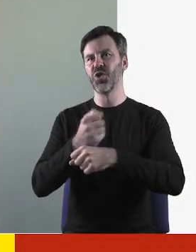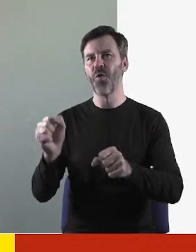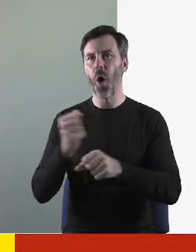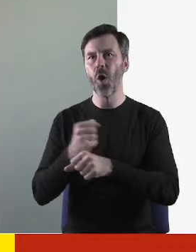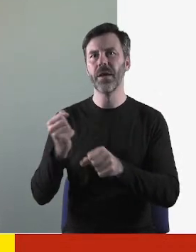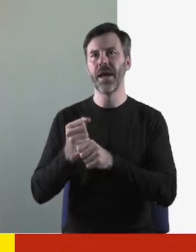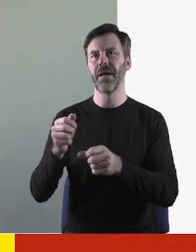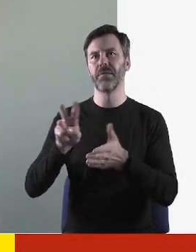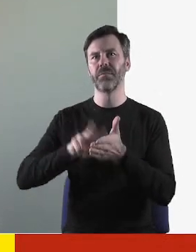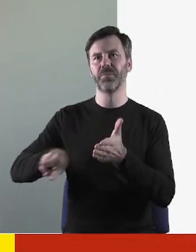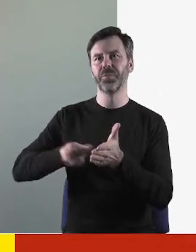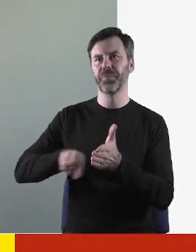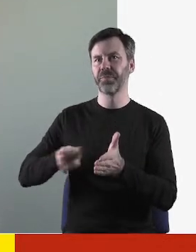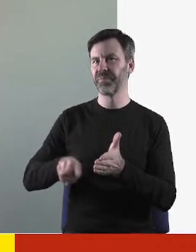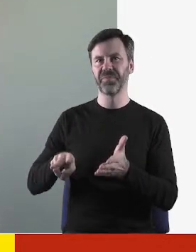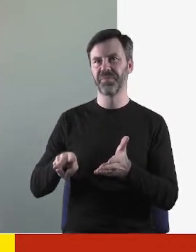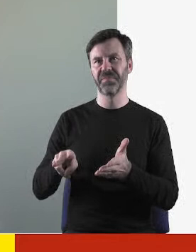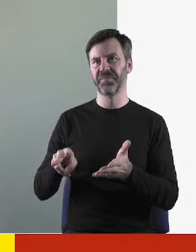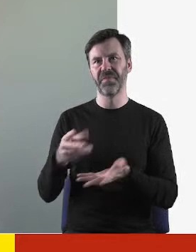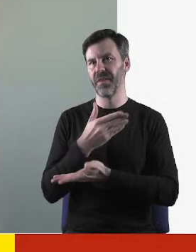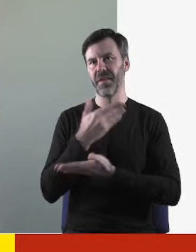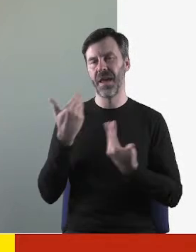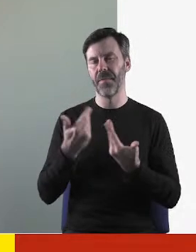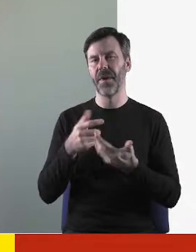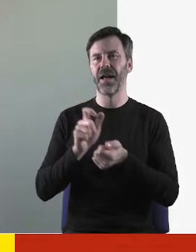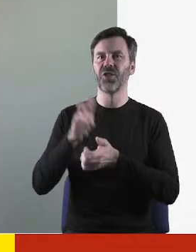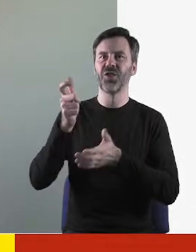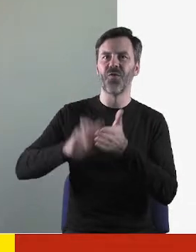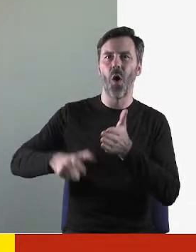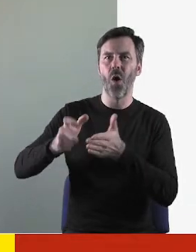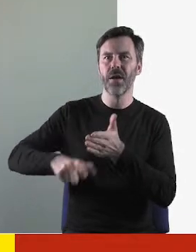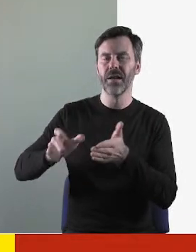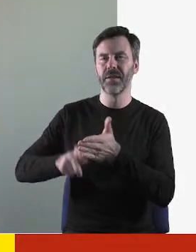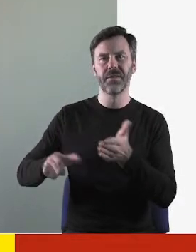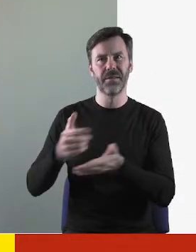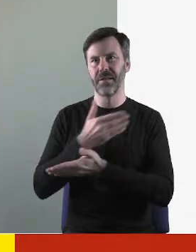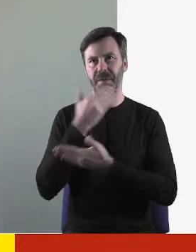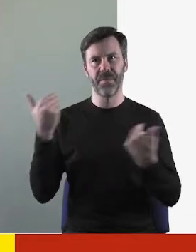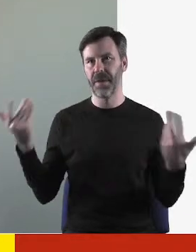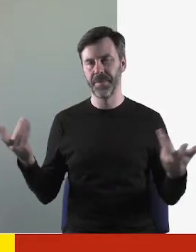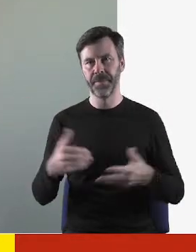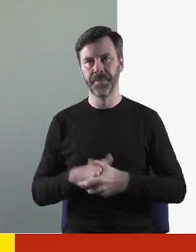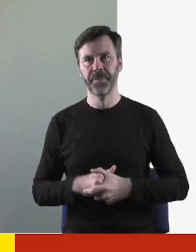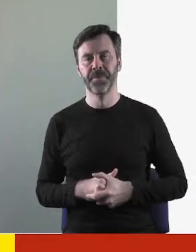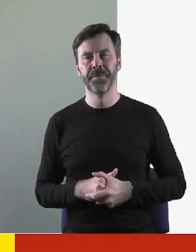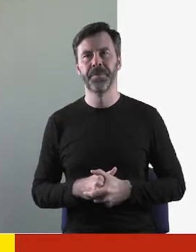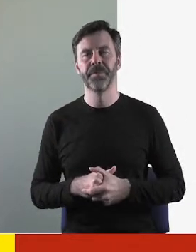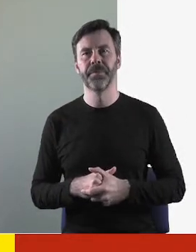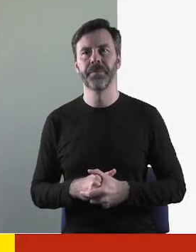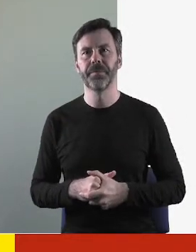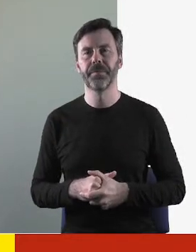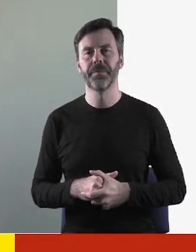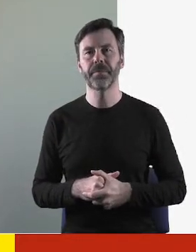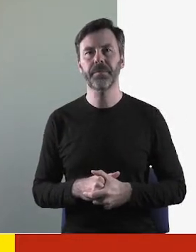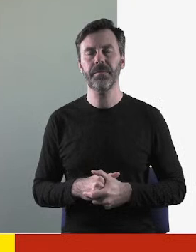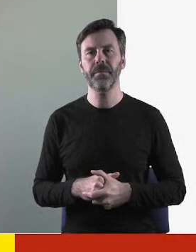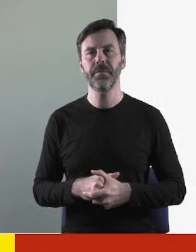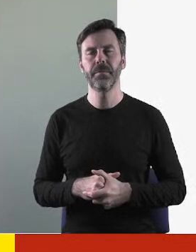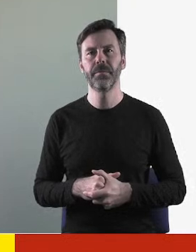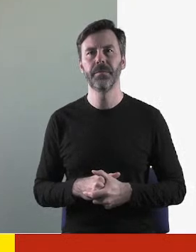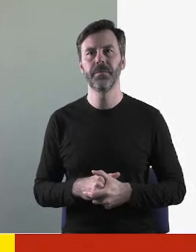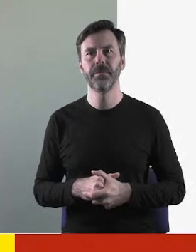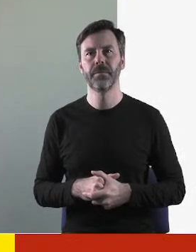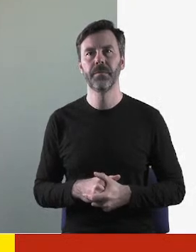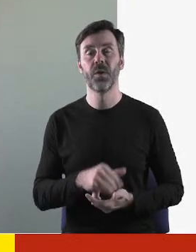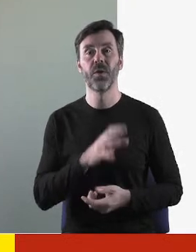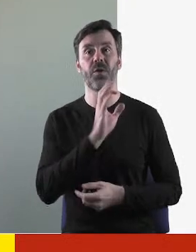czy zwolnień lekarskich bądź też wypowiedzeń umowy. Informacja, którą Pan Radny otrzymał,